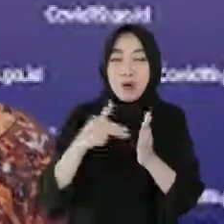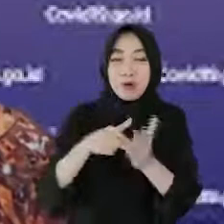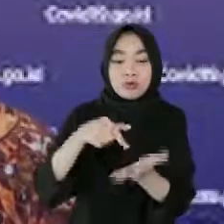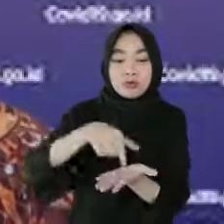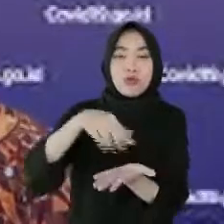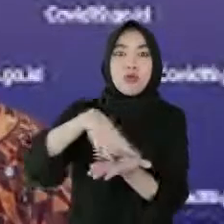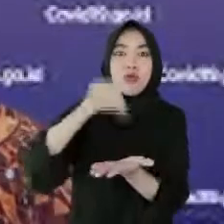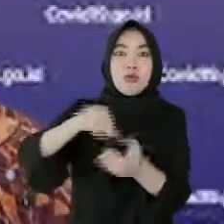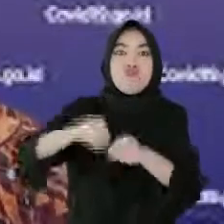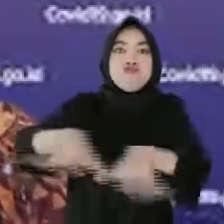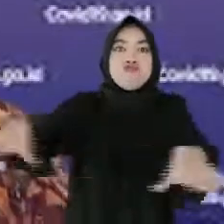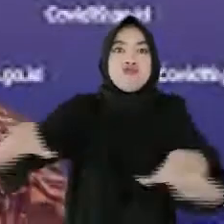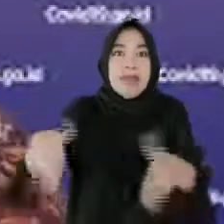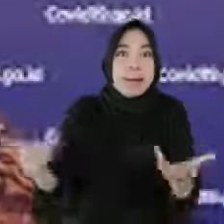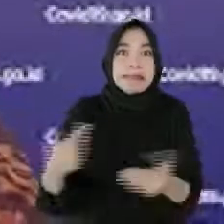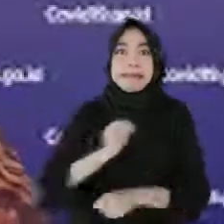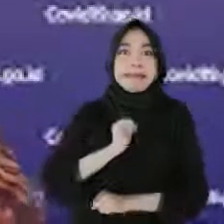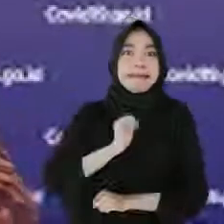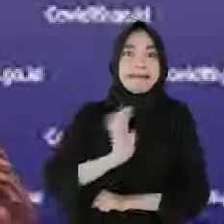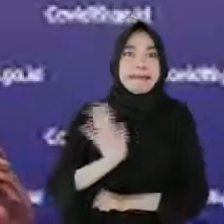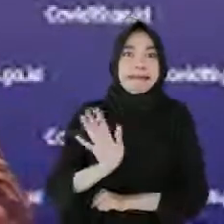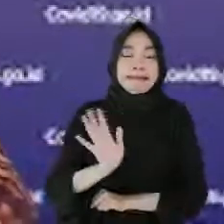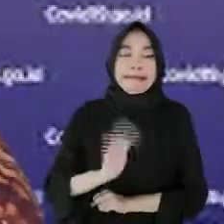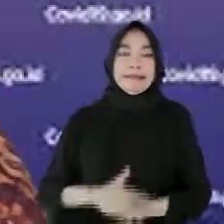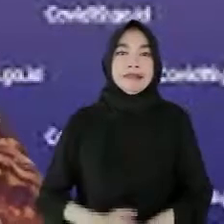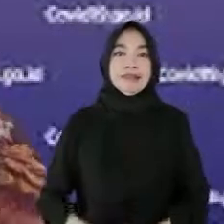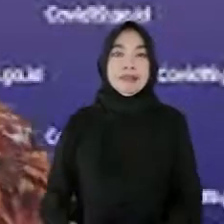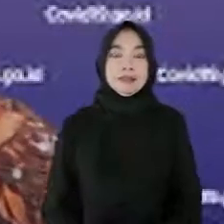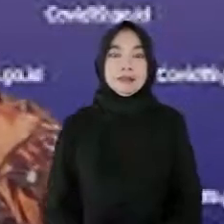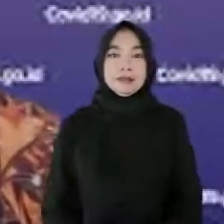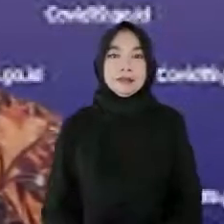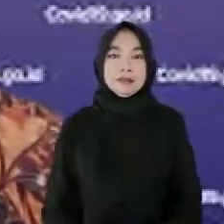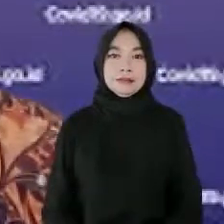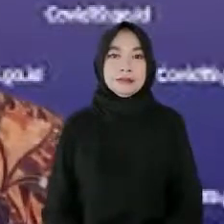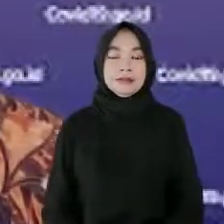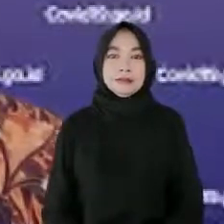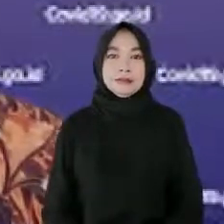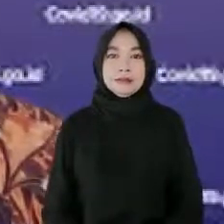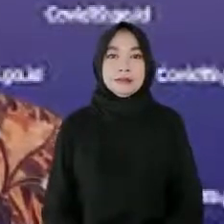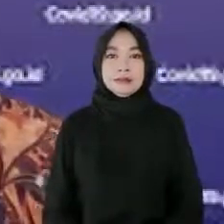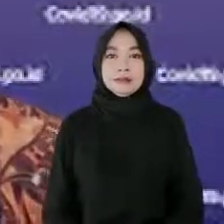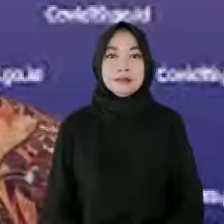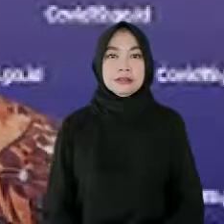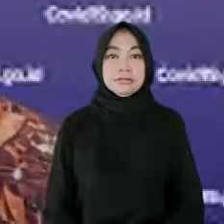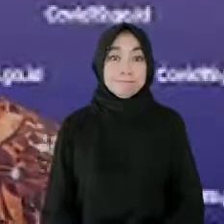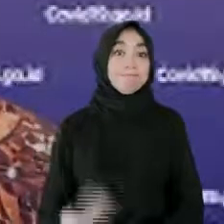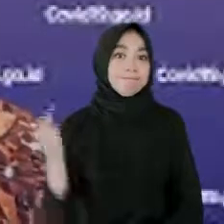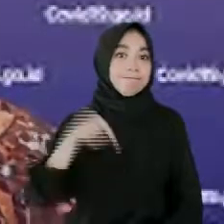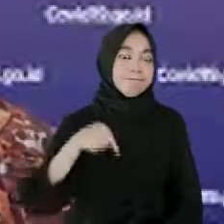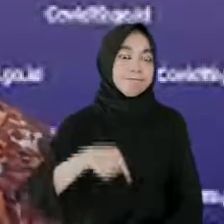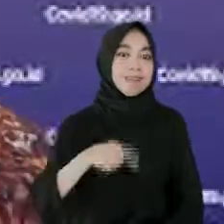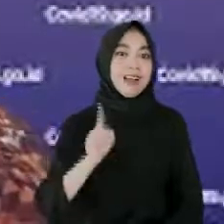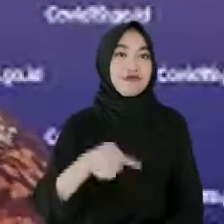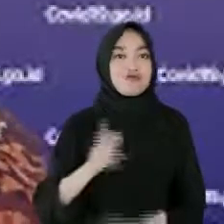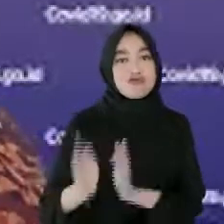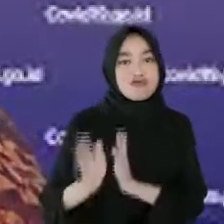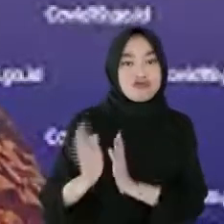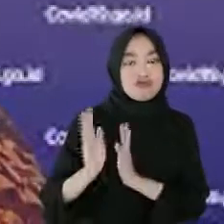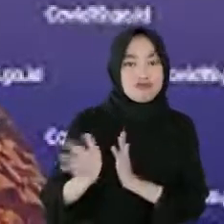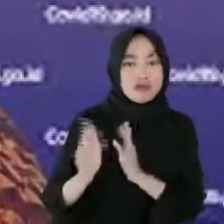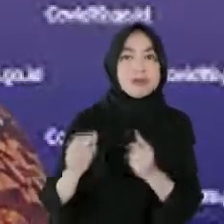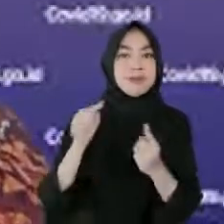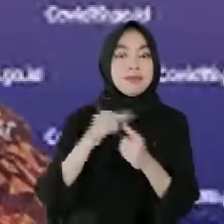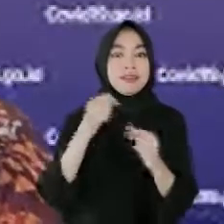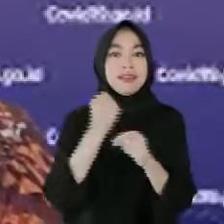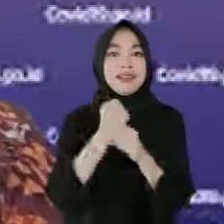ataupun Cluster penularan kita tidak mengharapkan hal tersebut nah hari ini kita akan berbincang-bincang dengan bapak Gatot